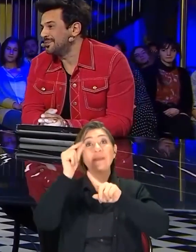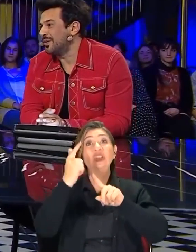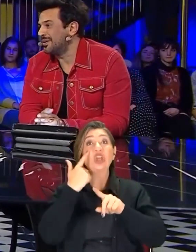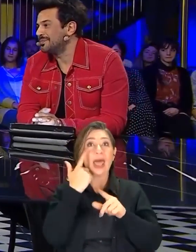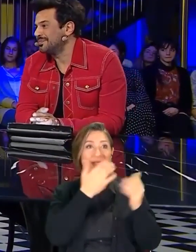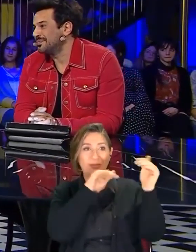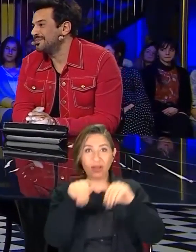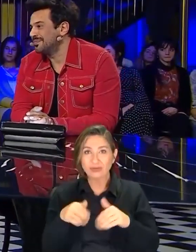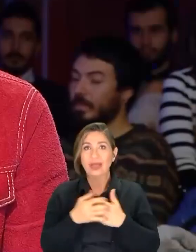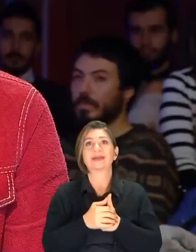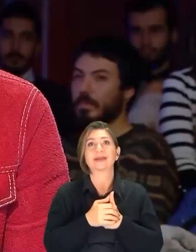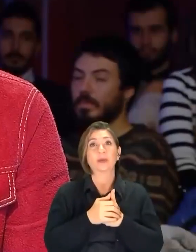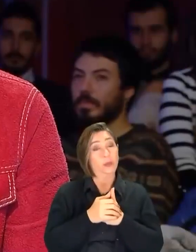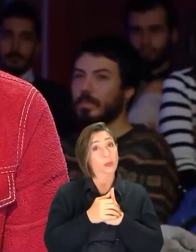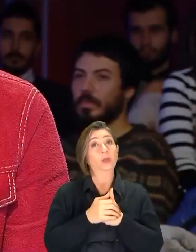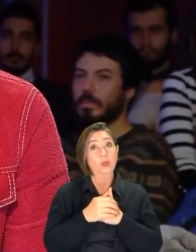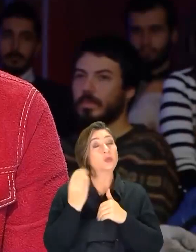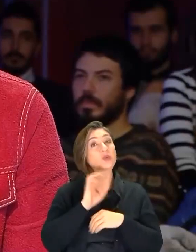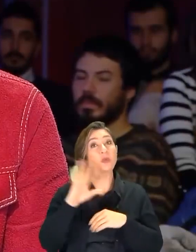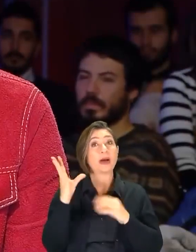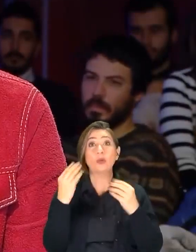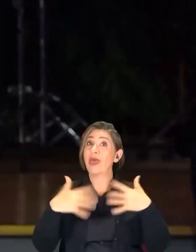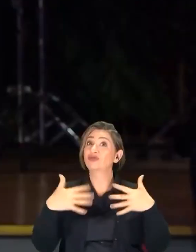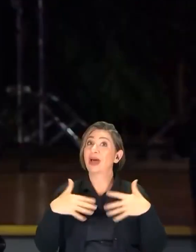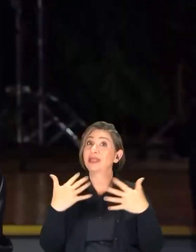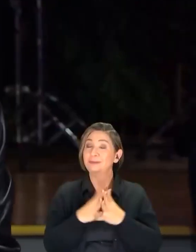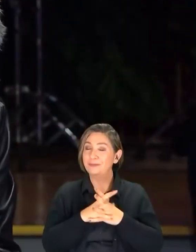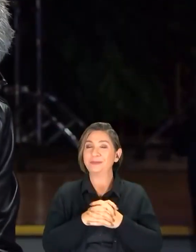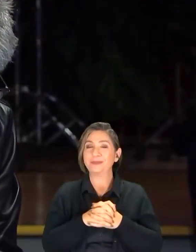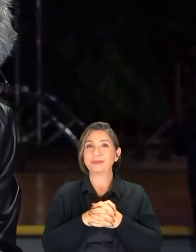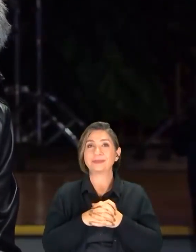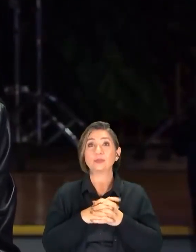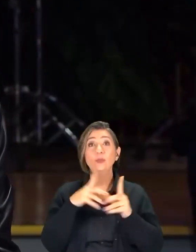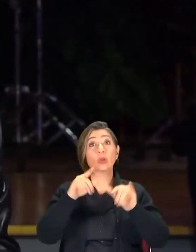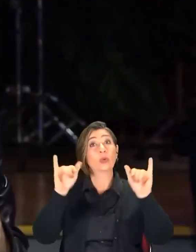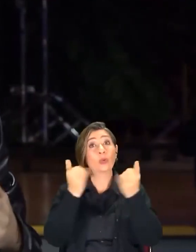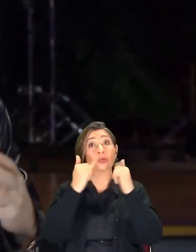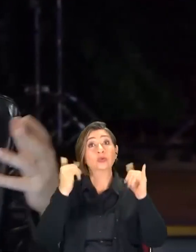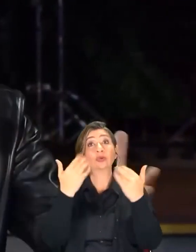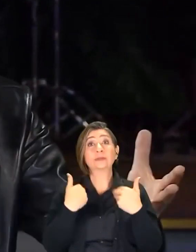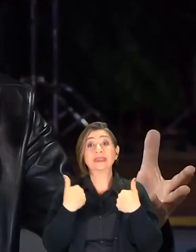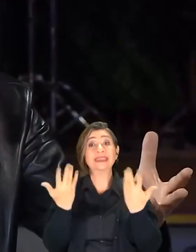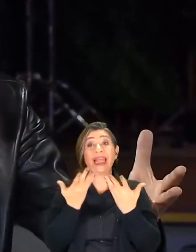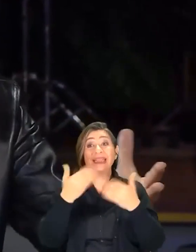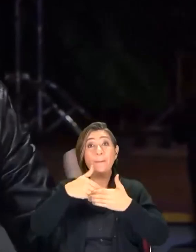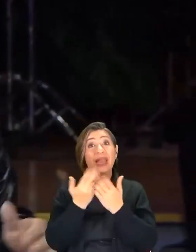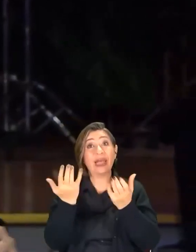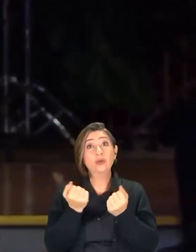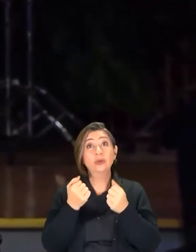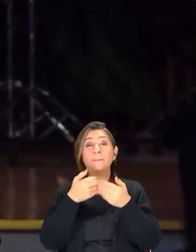A Selami abi mi var Vay çok heyecanlıyım Peki bunu kutluyorsun da biz buna nereden bilet